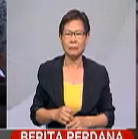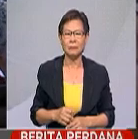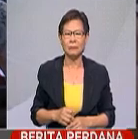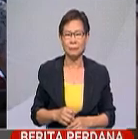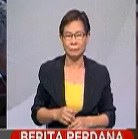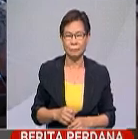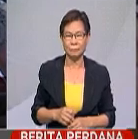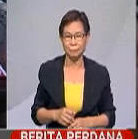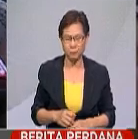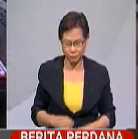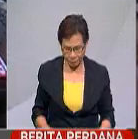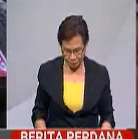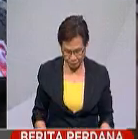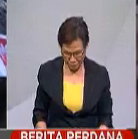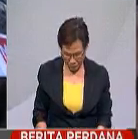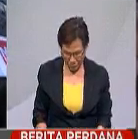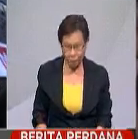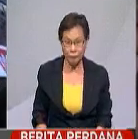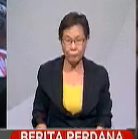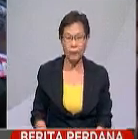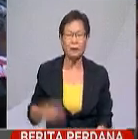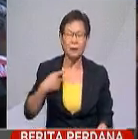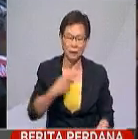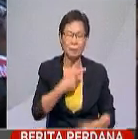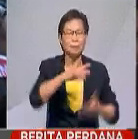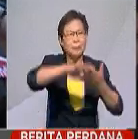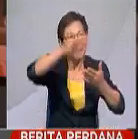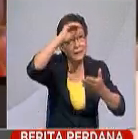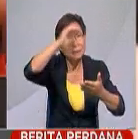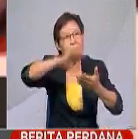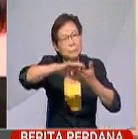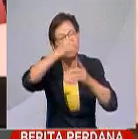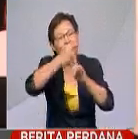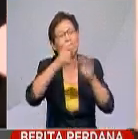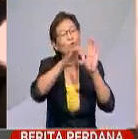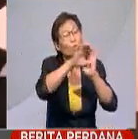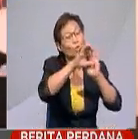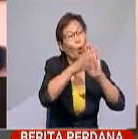Kita minta dan mengambil itu kepada iktibar.